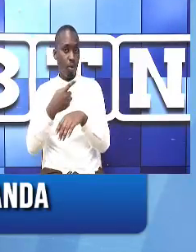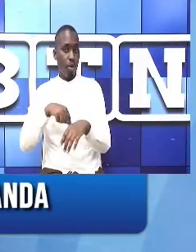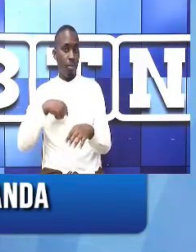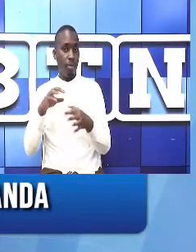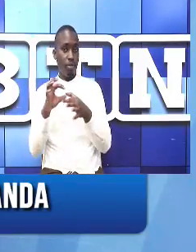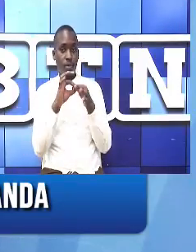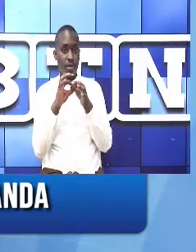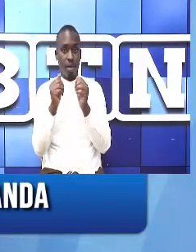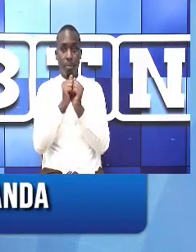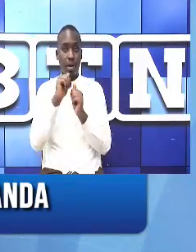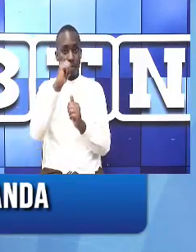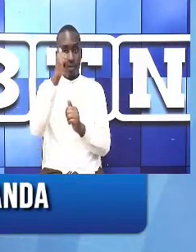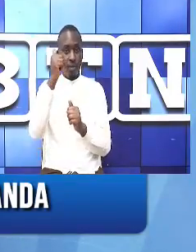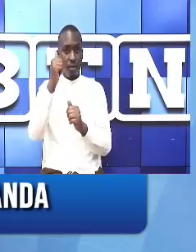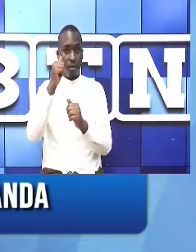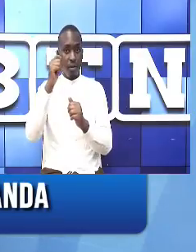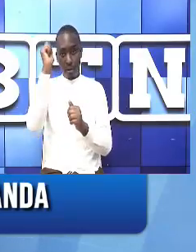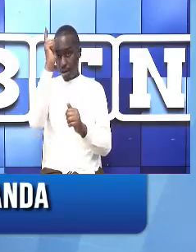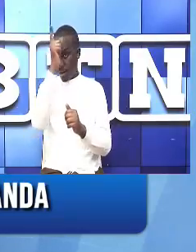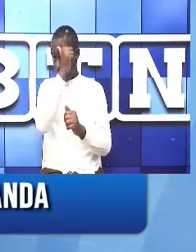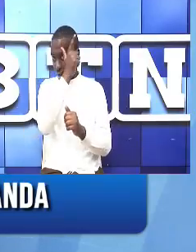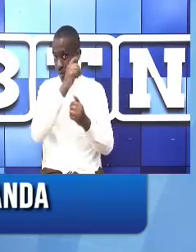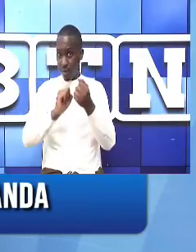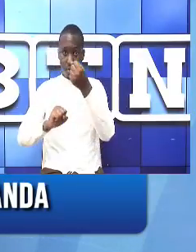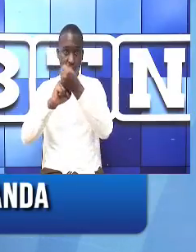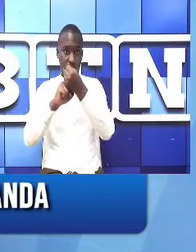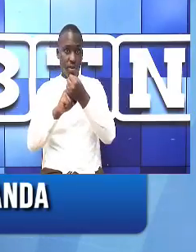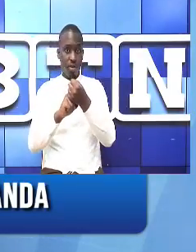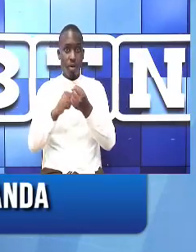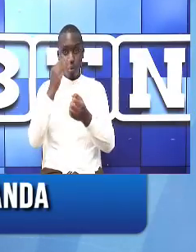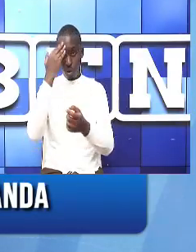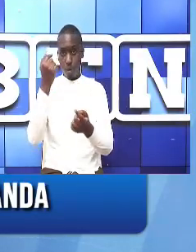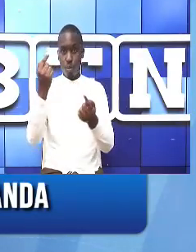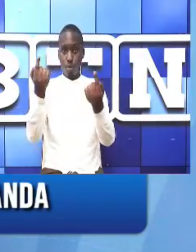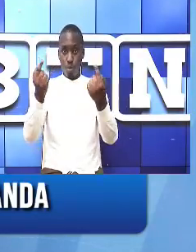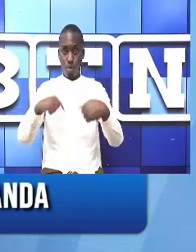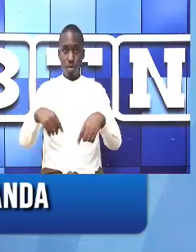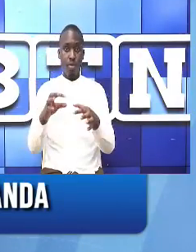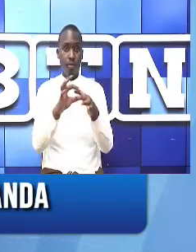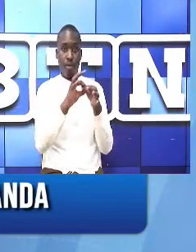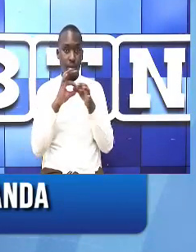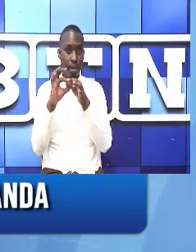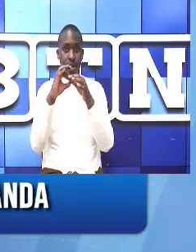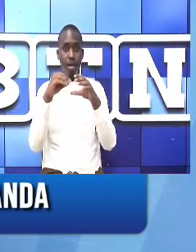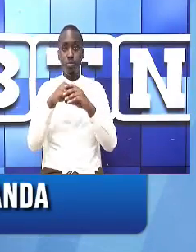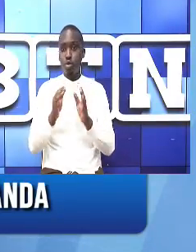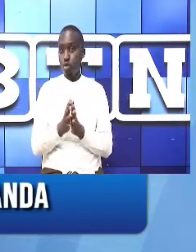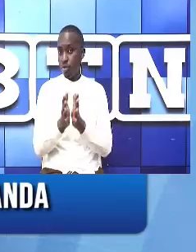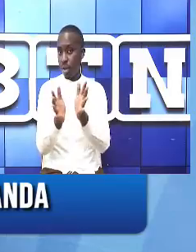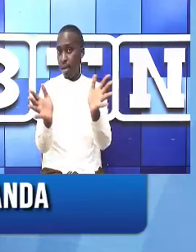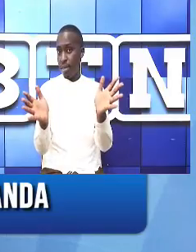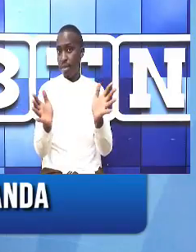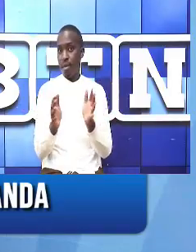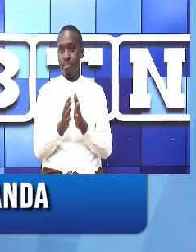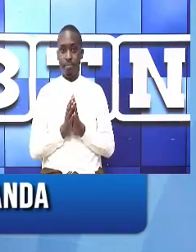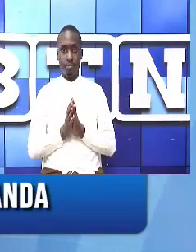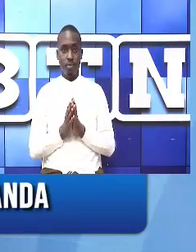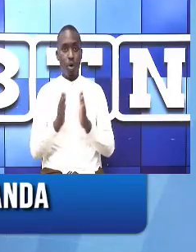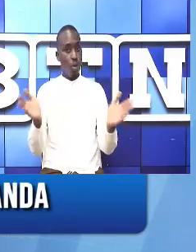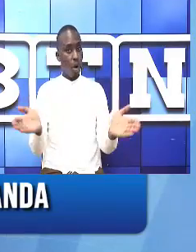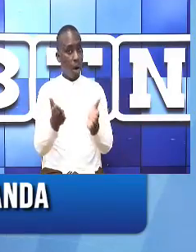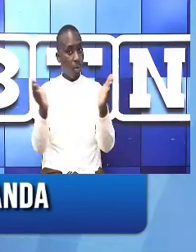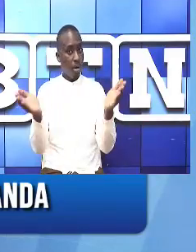na Fondation Liliane kugira ngo tuze dufatikanye muri rusange gukangurira